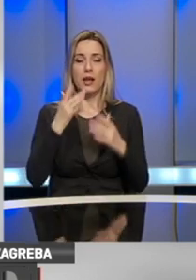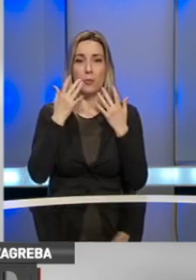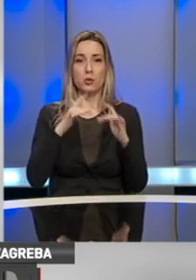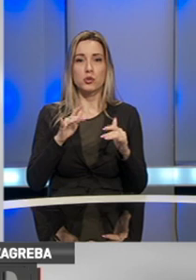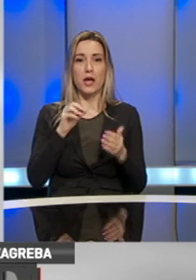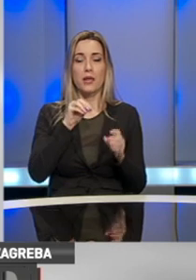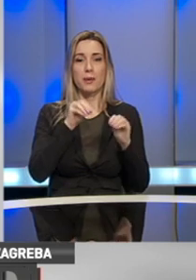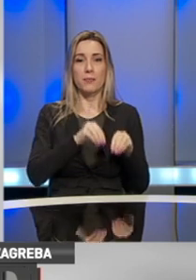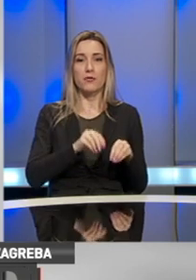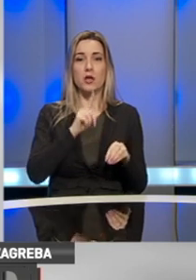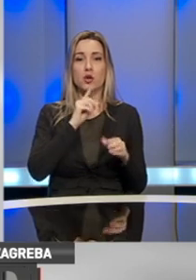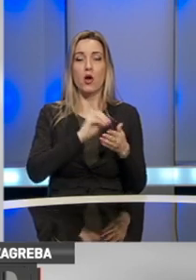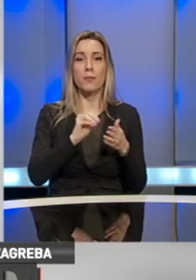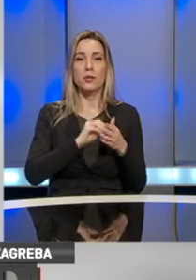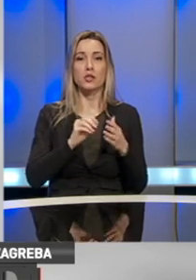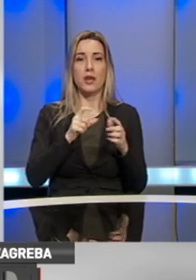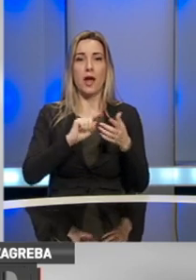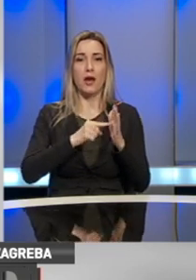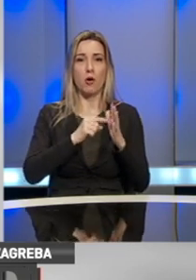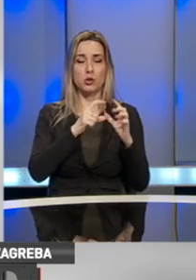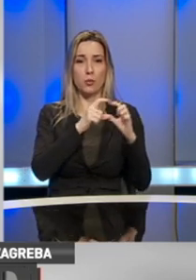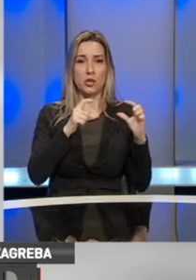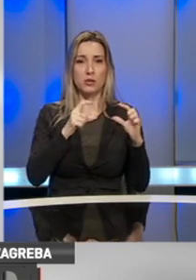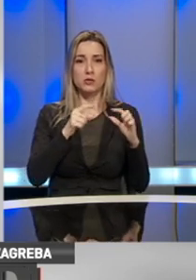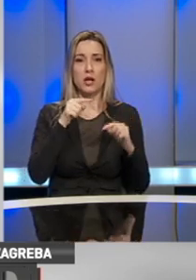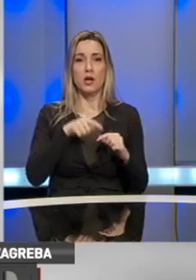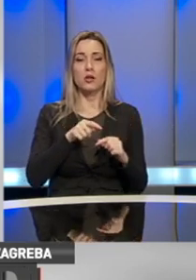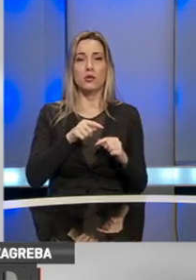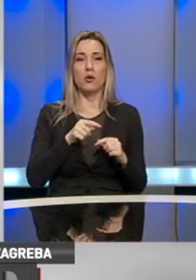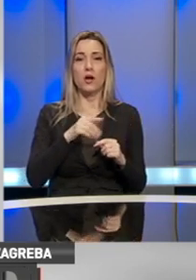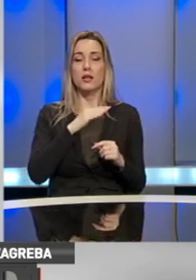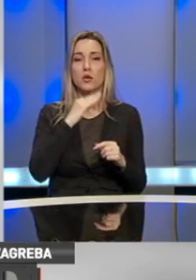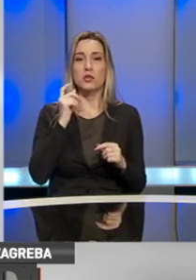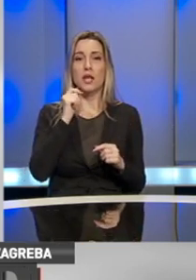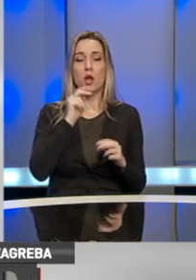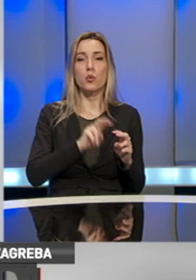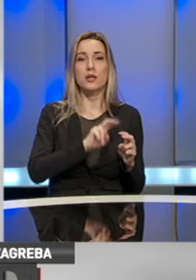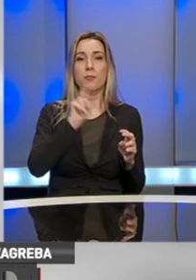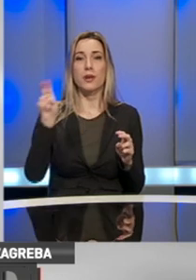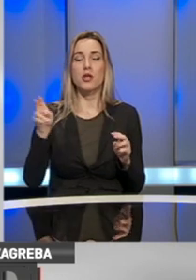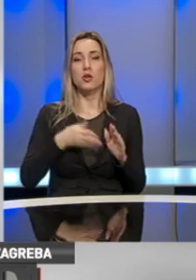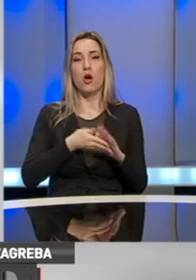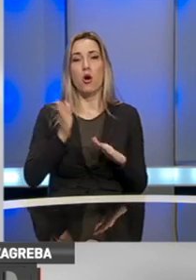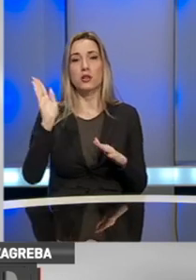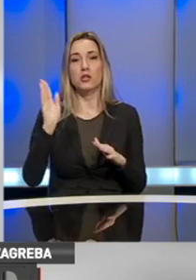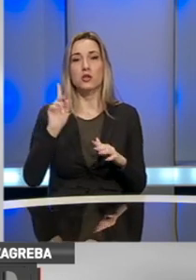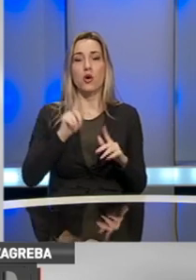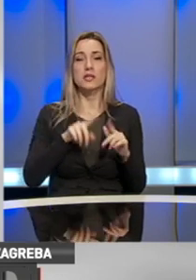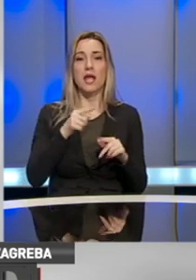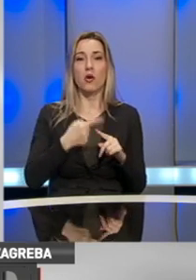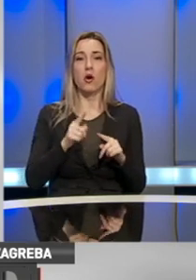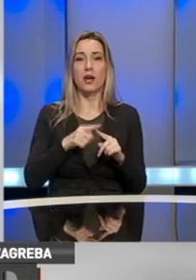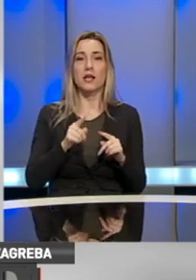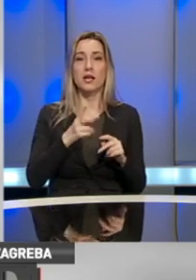napuštanja prebivališta koje vam piše na osobnoj iskaznici je zbog toga jer se događalo da je dosta ljudi prešlo i otišlo iz nekog razloga